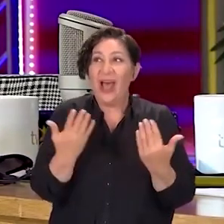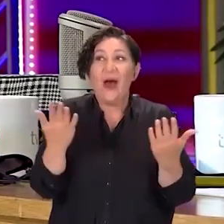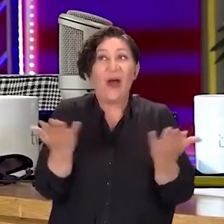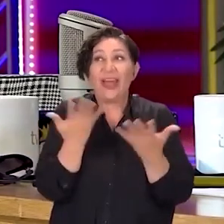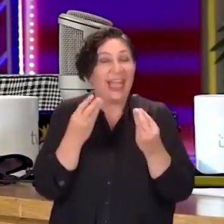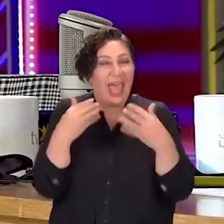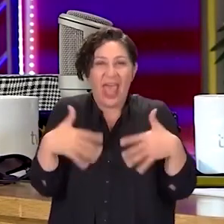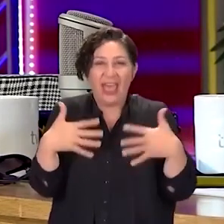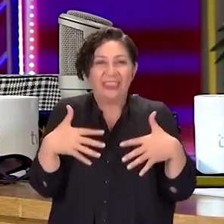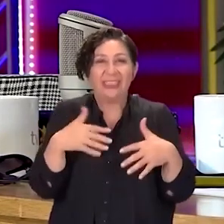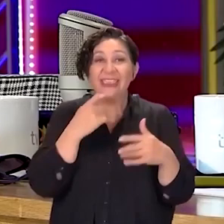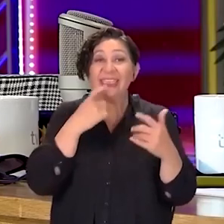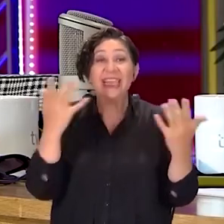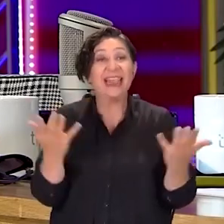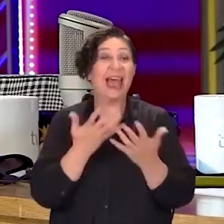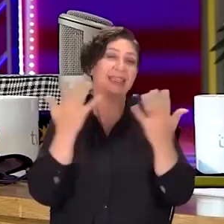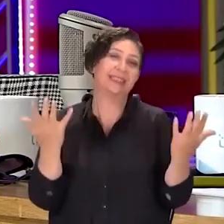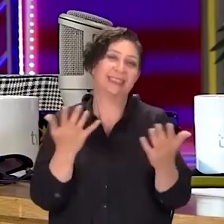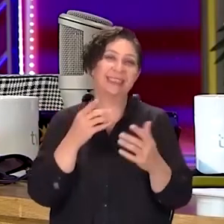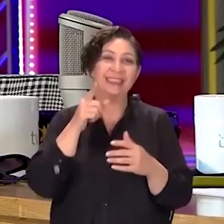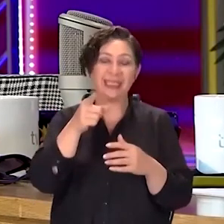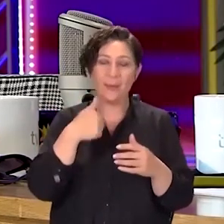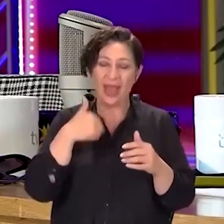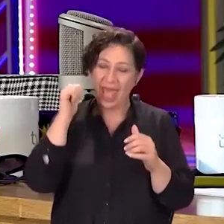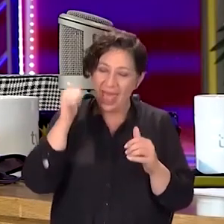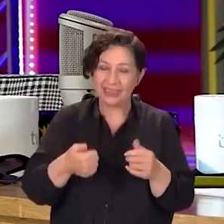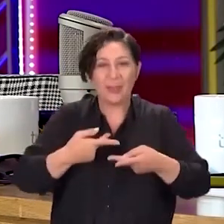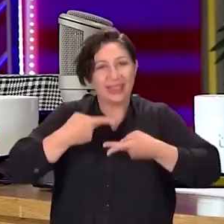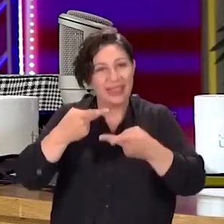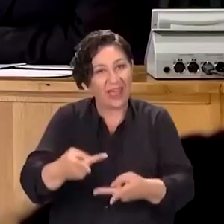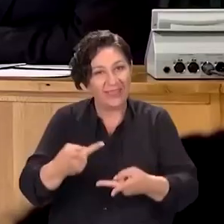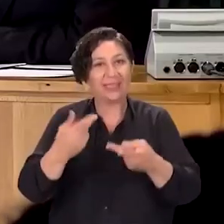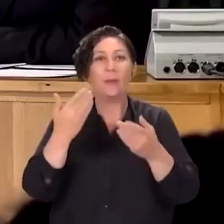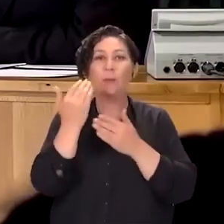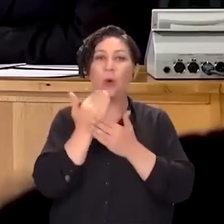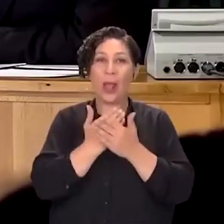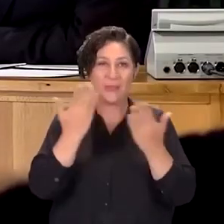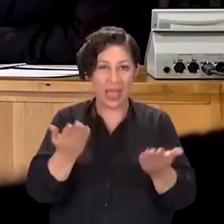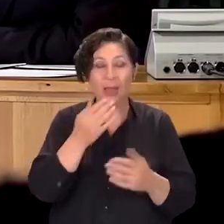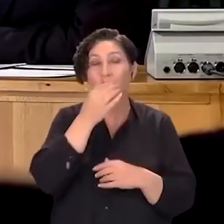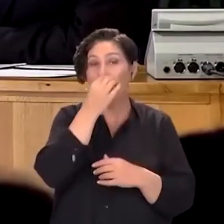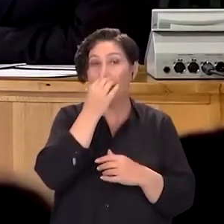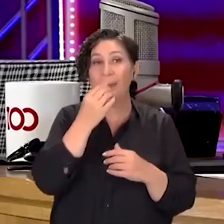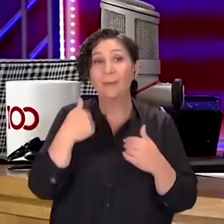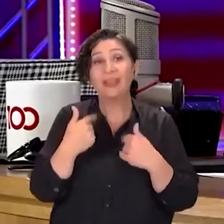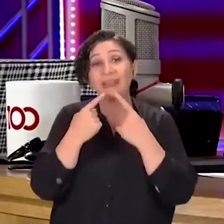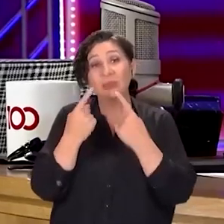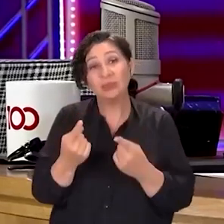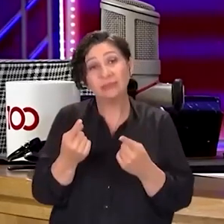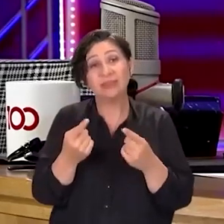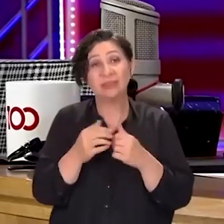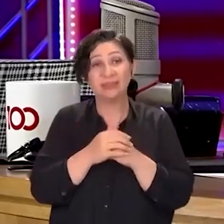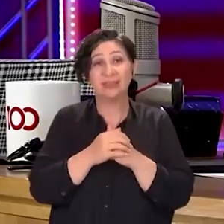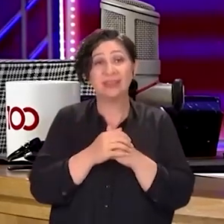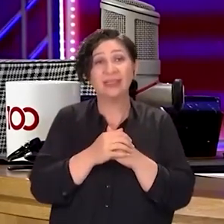kadar heyecanlıyım ki bak yıllardır sen beni her zaman davet etmişsindir programına. Ben de demişimdir ki